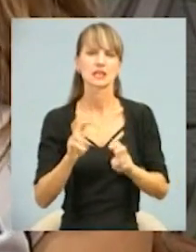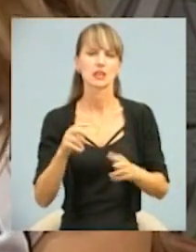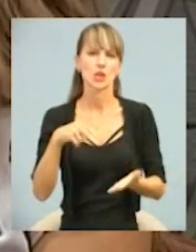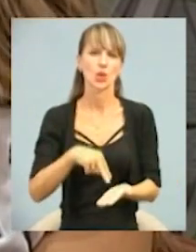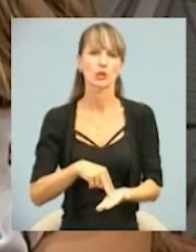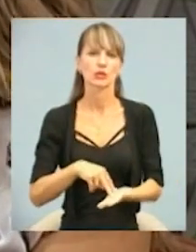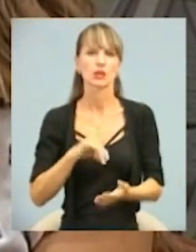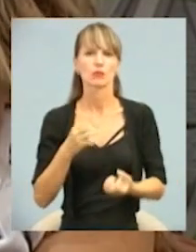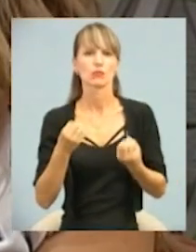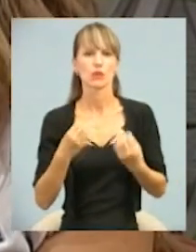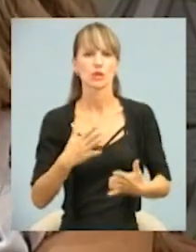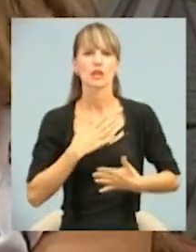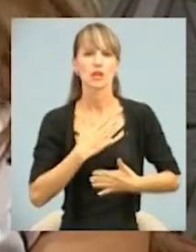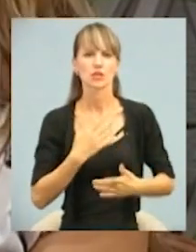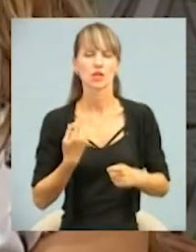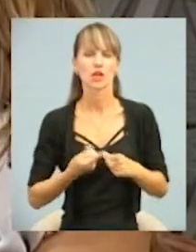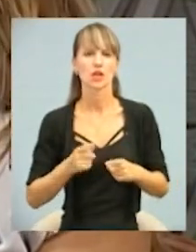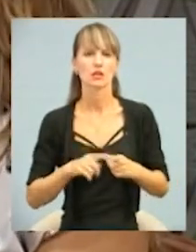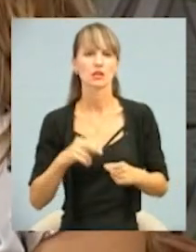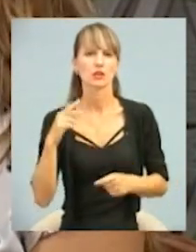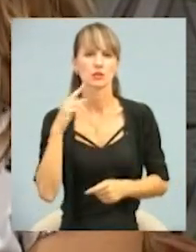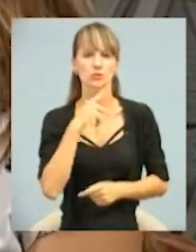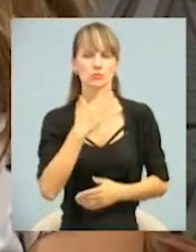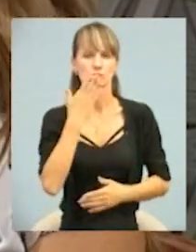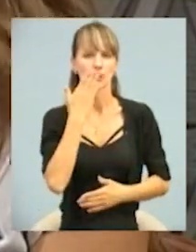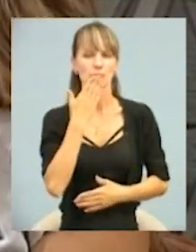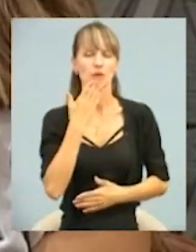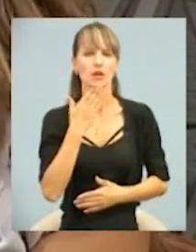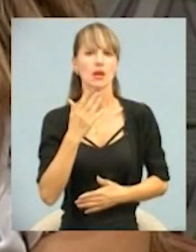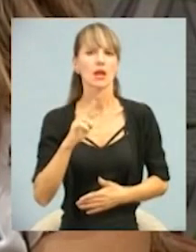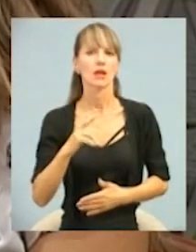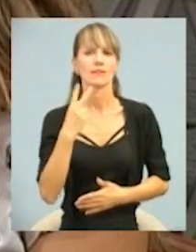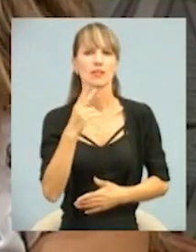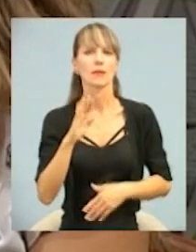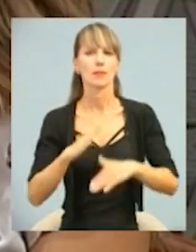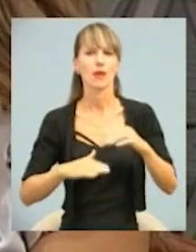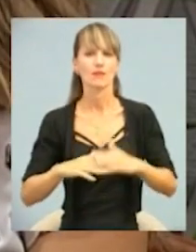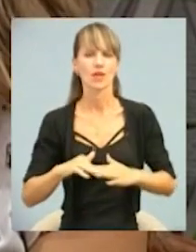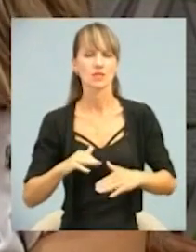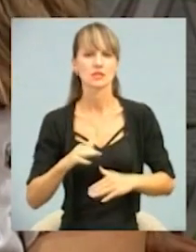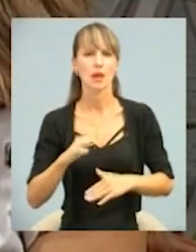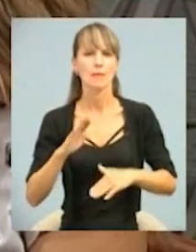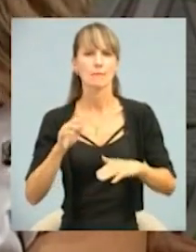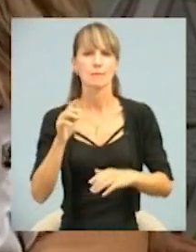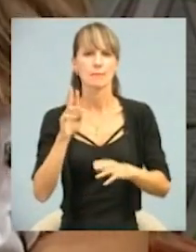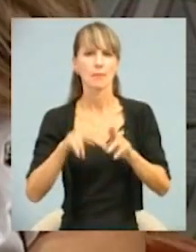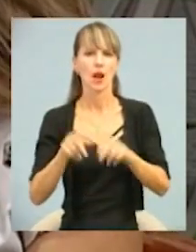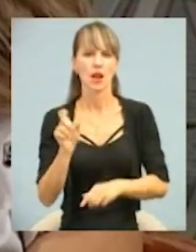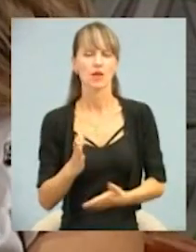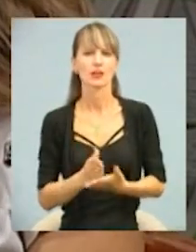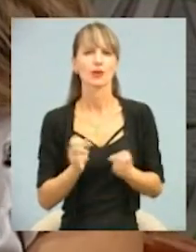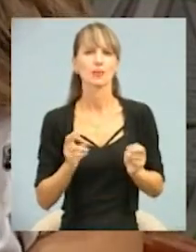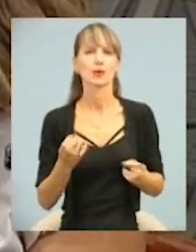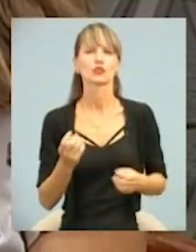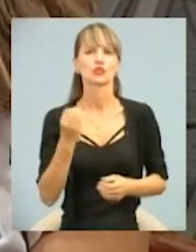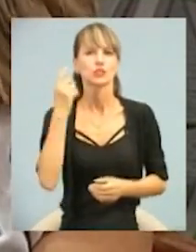стоїть і просто-напросто вдихає оці небезпечні аромати. Тобто, як бачимо, професія маляра яка є? Небезпечна. Так. Що тобі ще